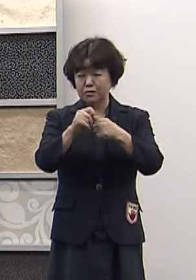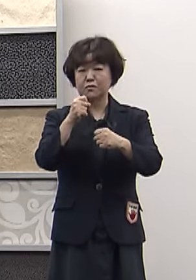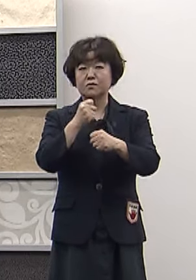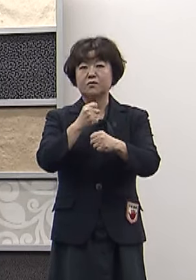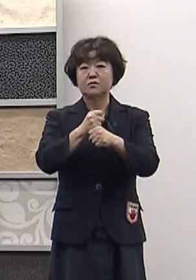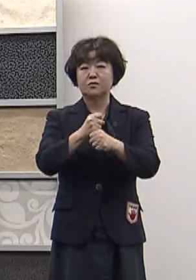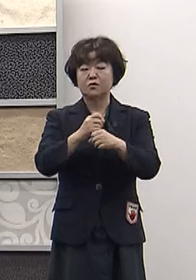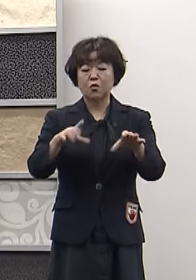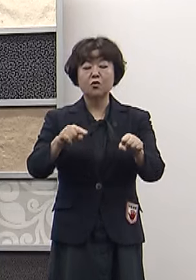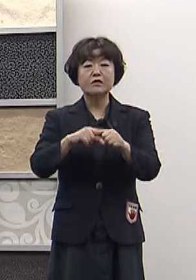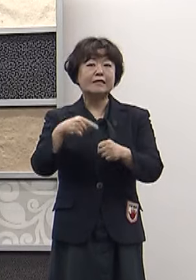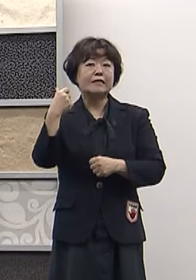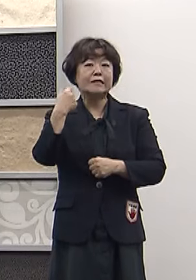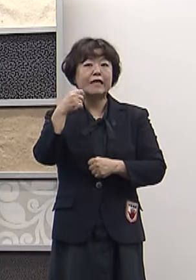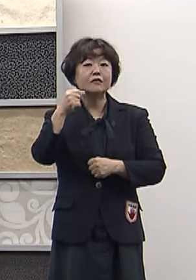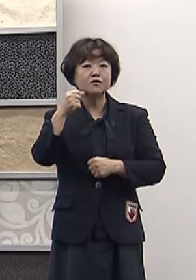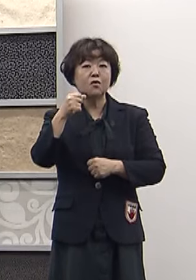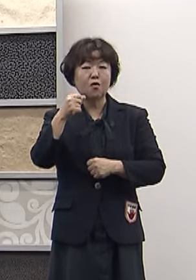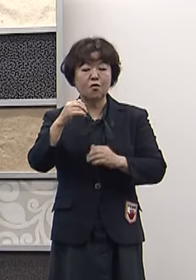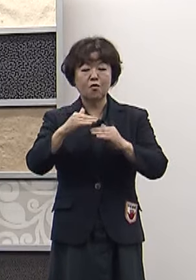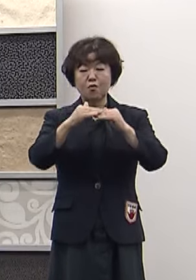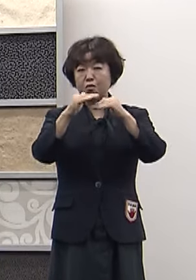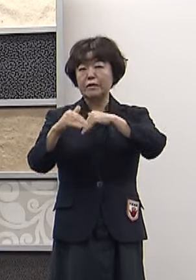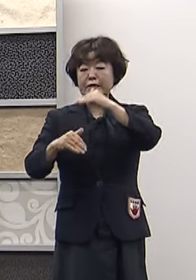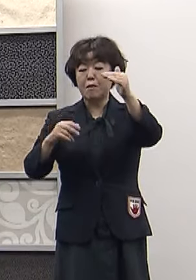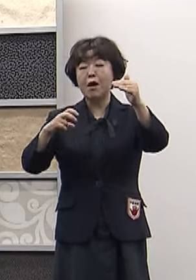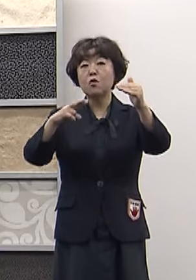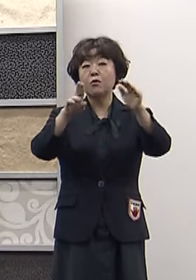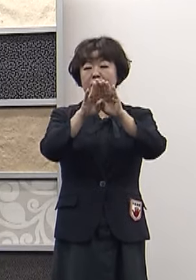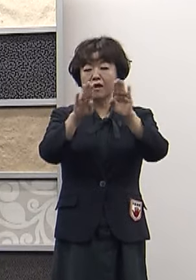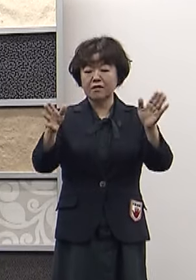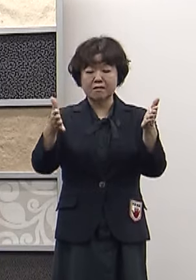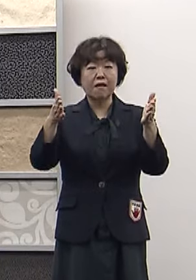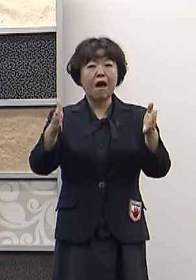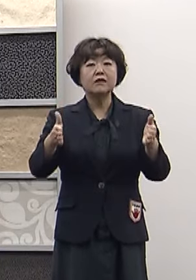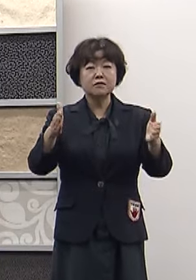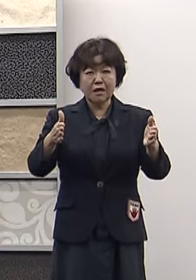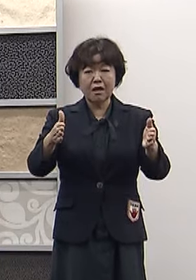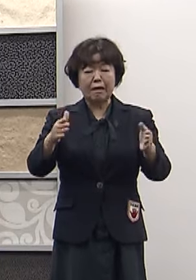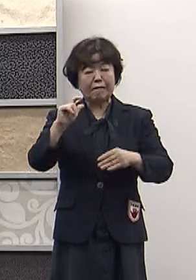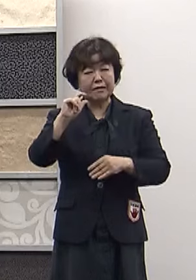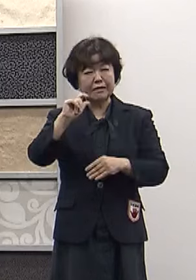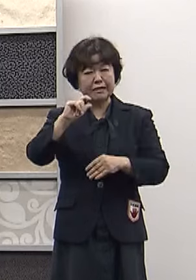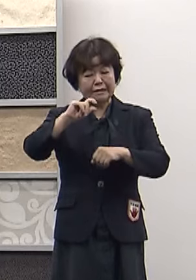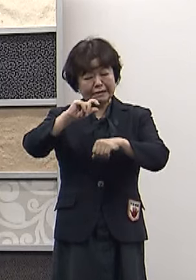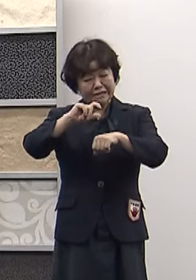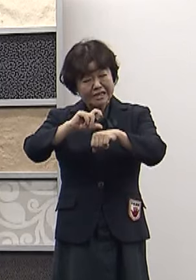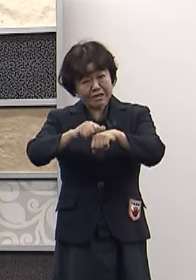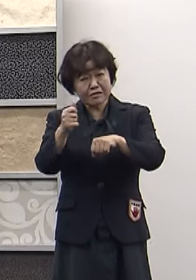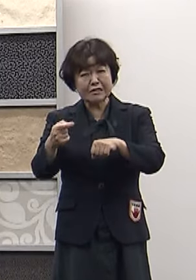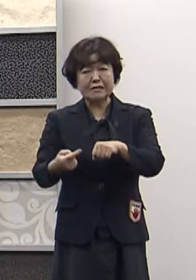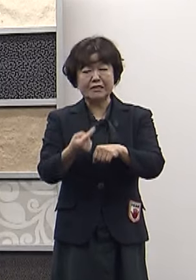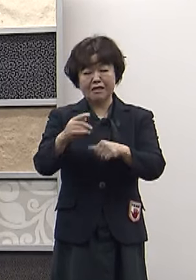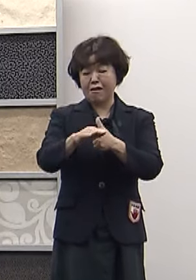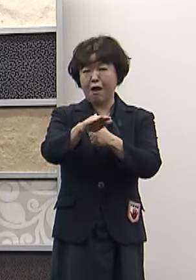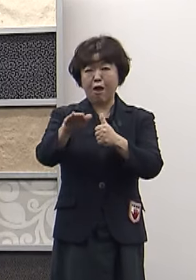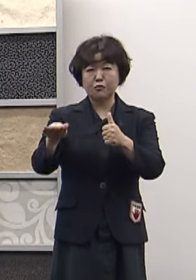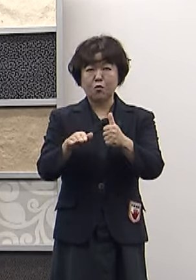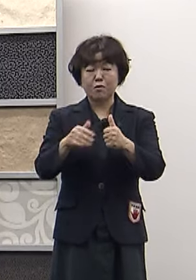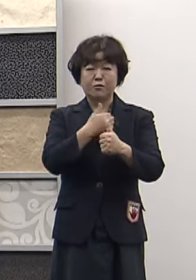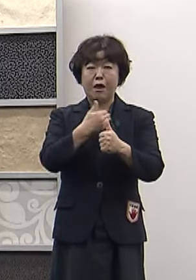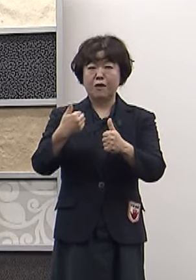今年の夏の開山期間中強風など富士山の厳しい自然環境にも十分耐えられるものであり、